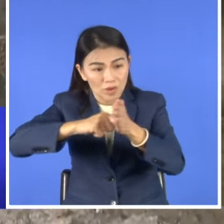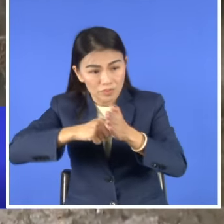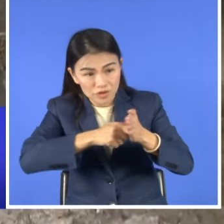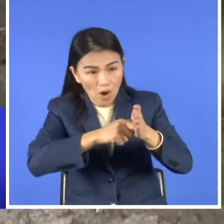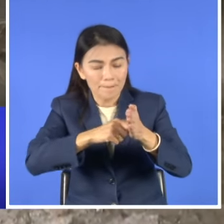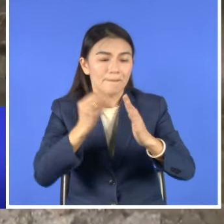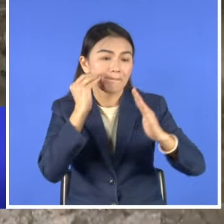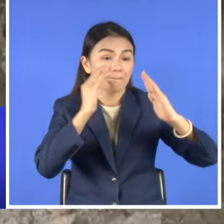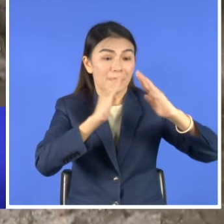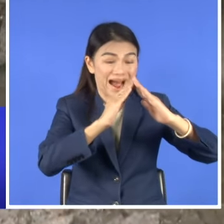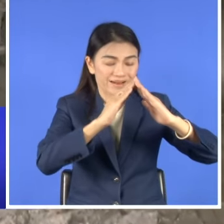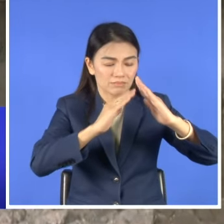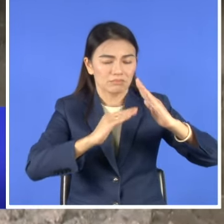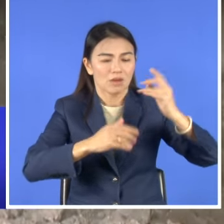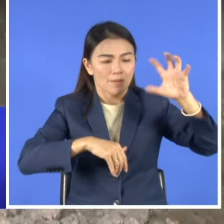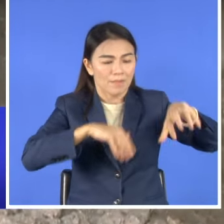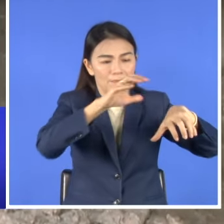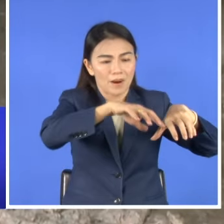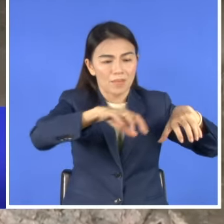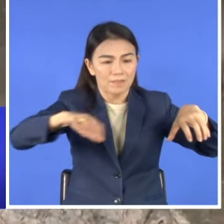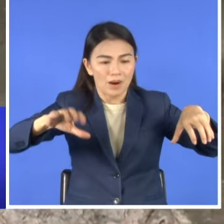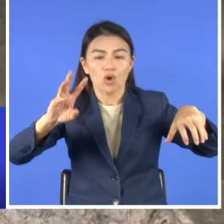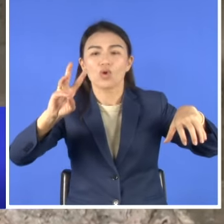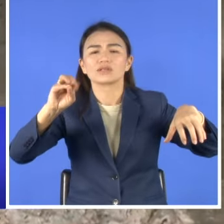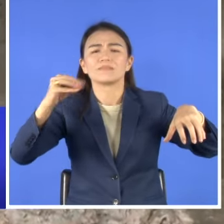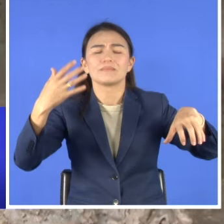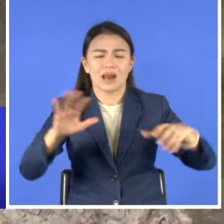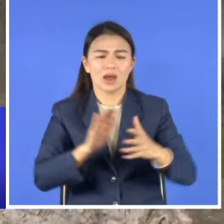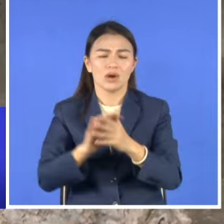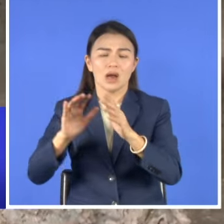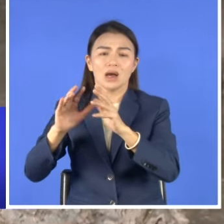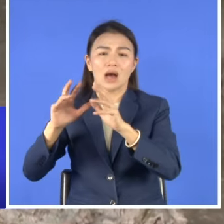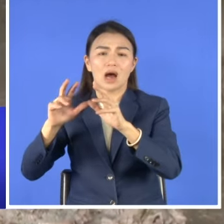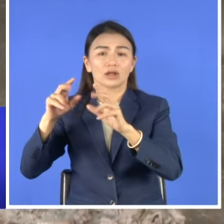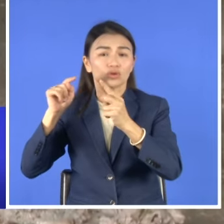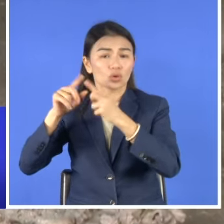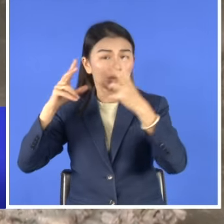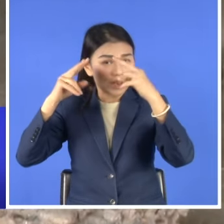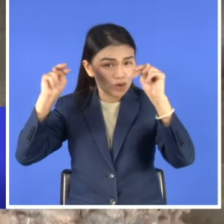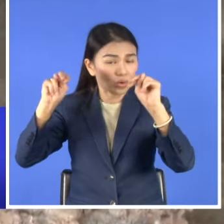บ้านได้กว่า 60หลังแล้วอ้าฟังเสียงหน่อยนายกสมาคมศิษย์เก่าอุเทน